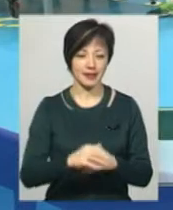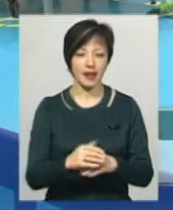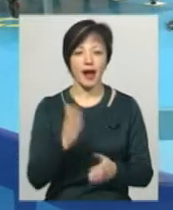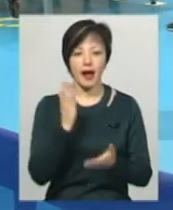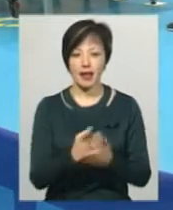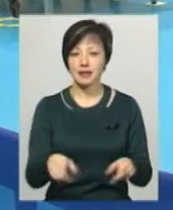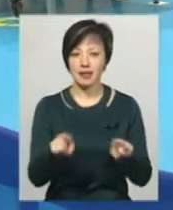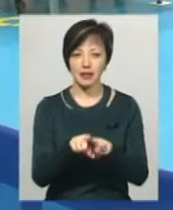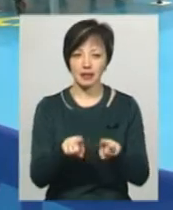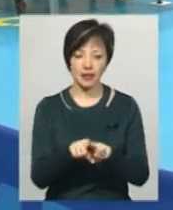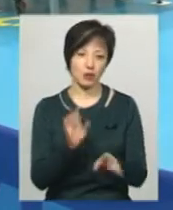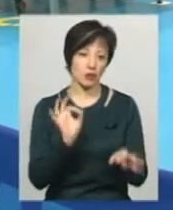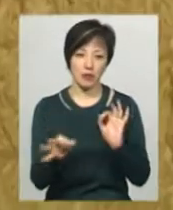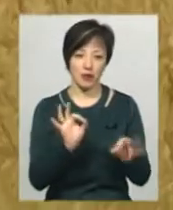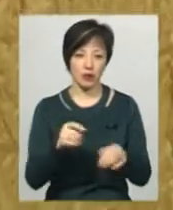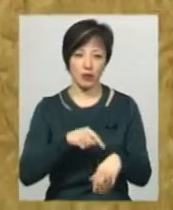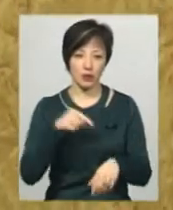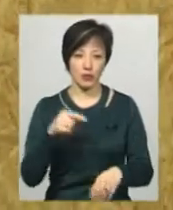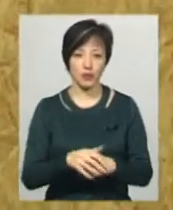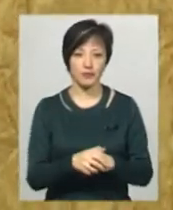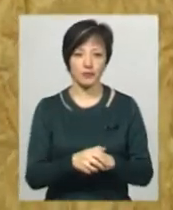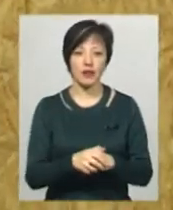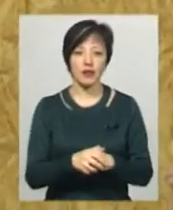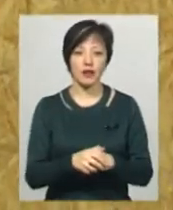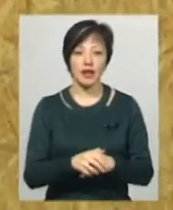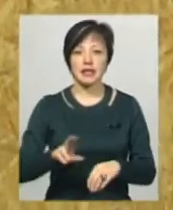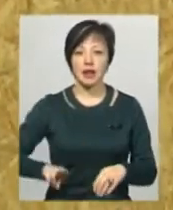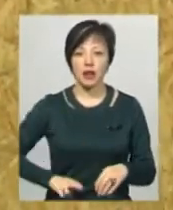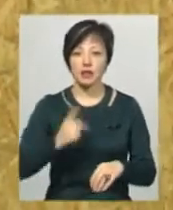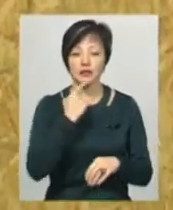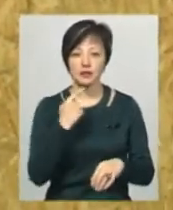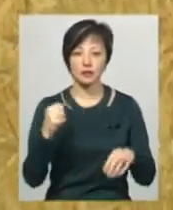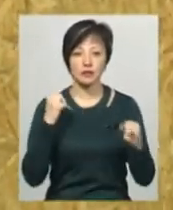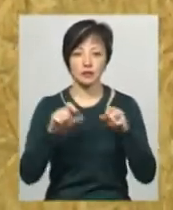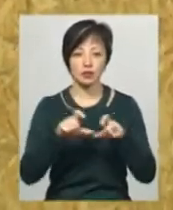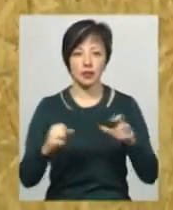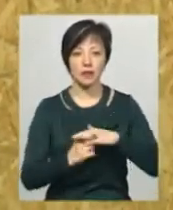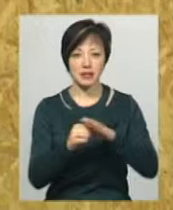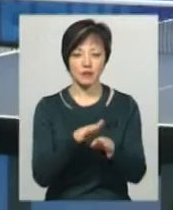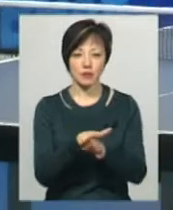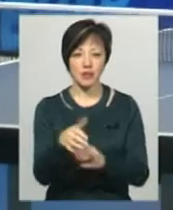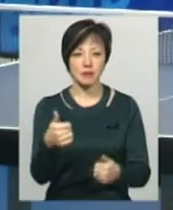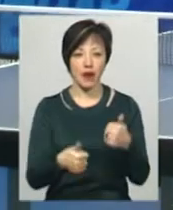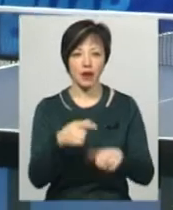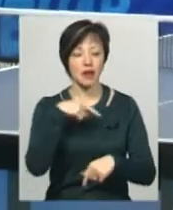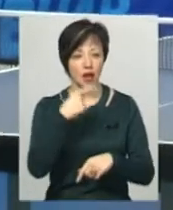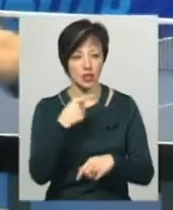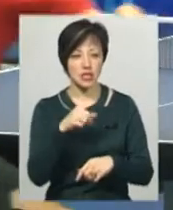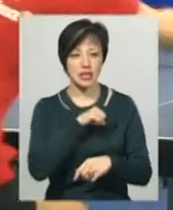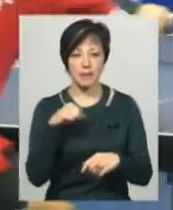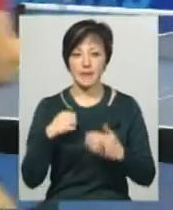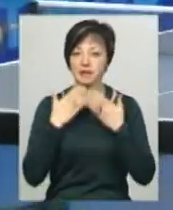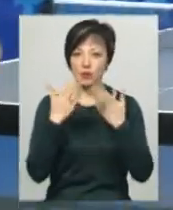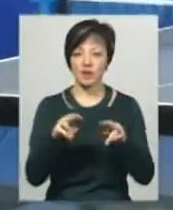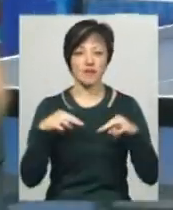є такі, які адекватно реагують. Олександр Євтішенков, директор Красилівської ДЮСШ, на базі якої відбуваються змагання, каже, самі